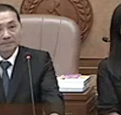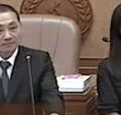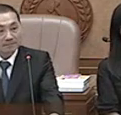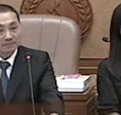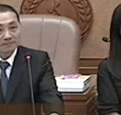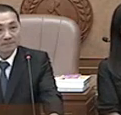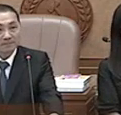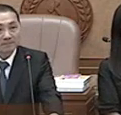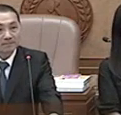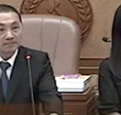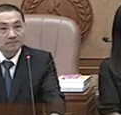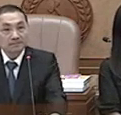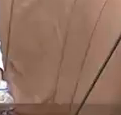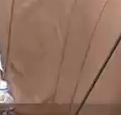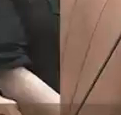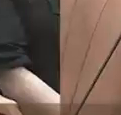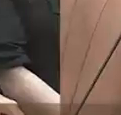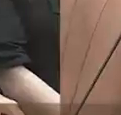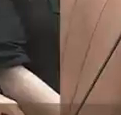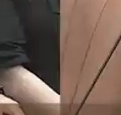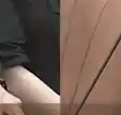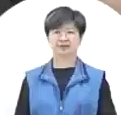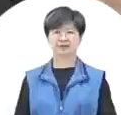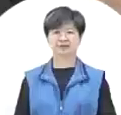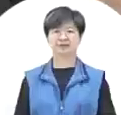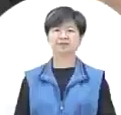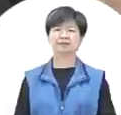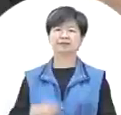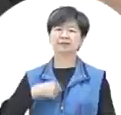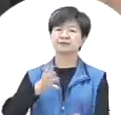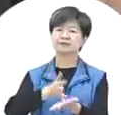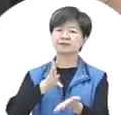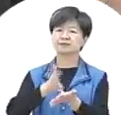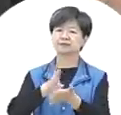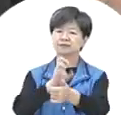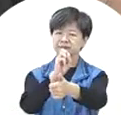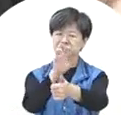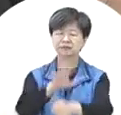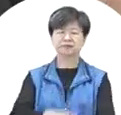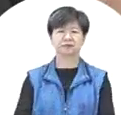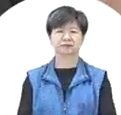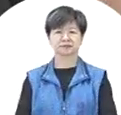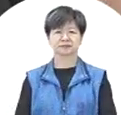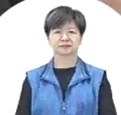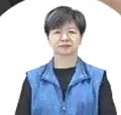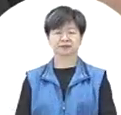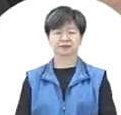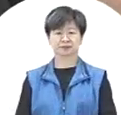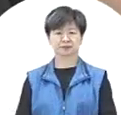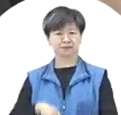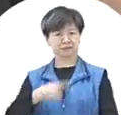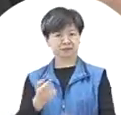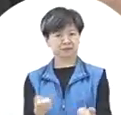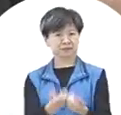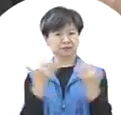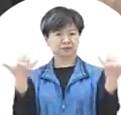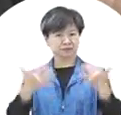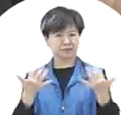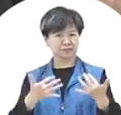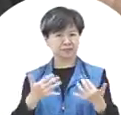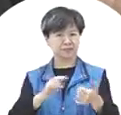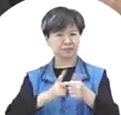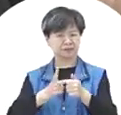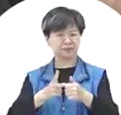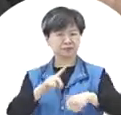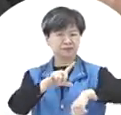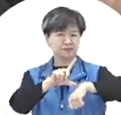delay 施工的时间 delay， 我这样讲，让我讲完哈、哦。那所以 所以后面发生的问题是不是跟时